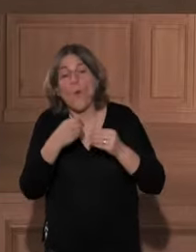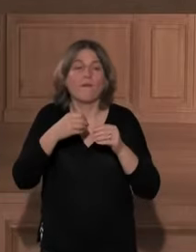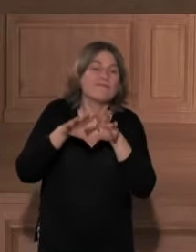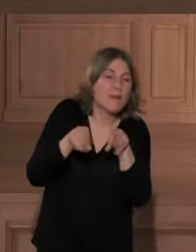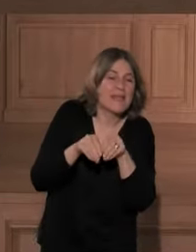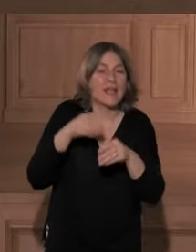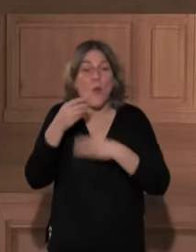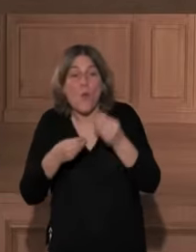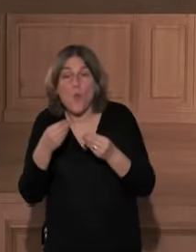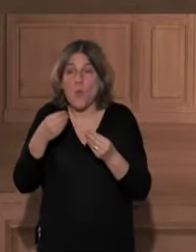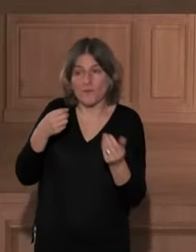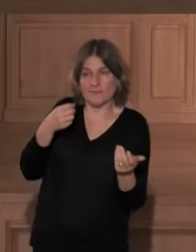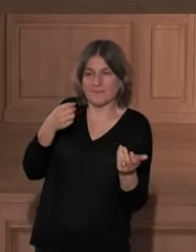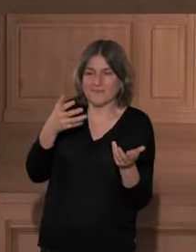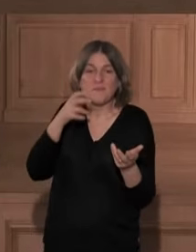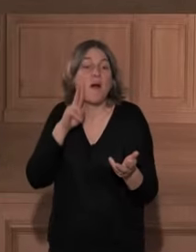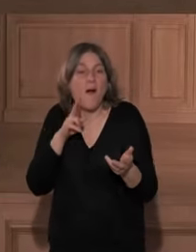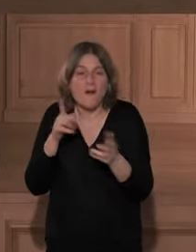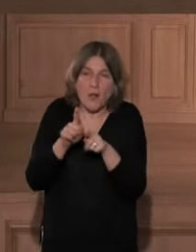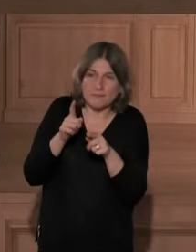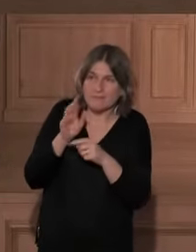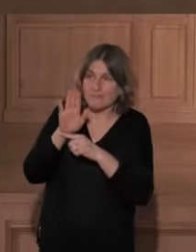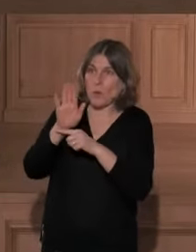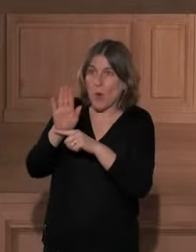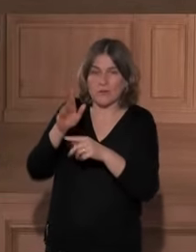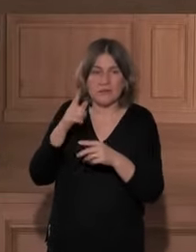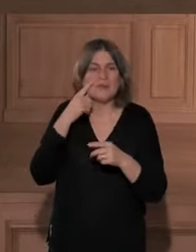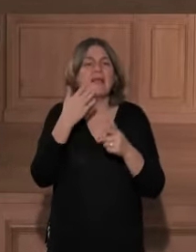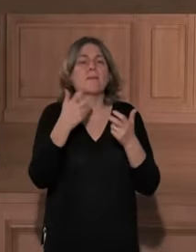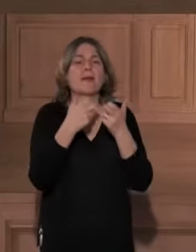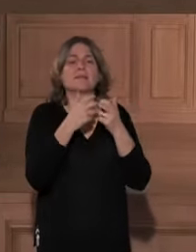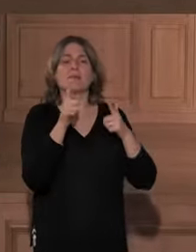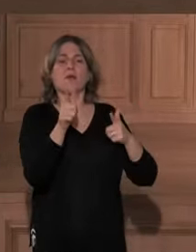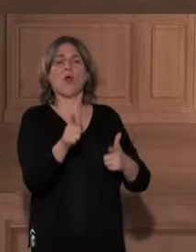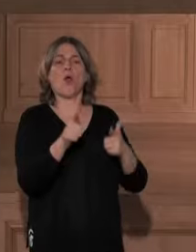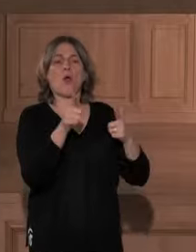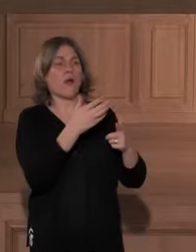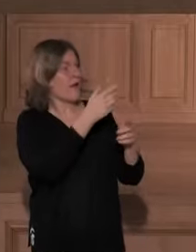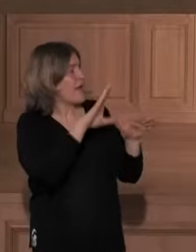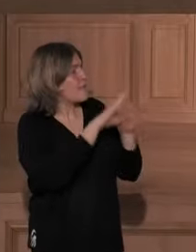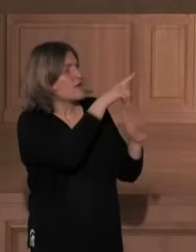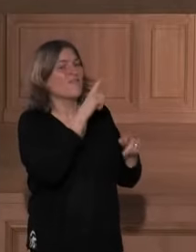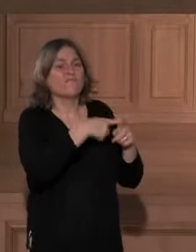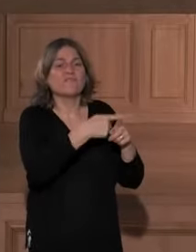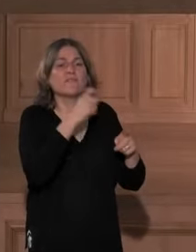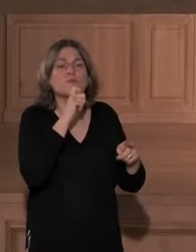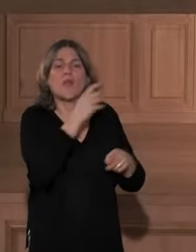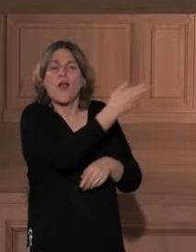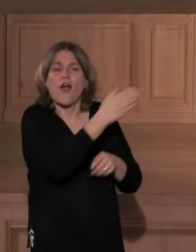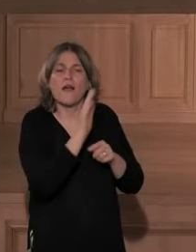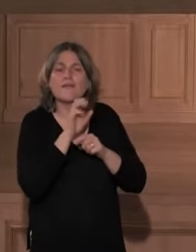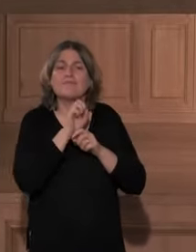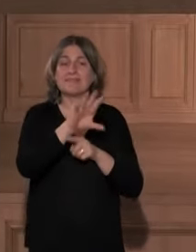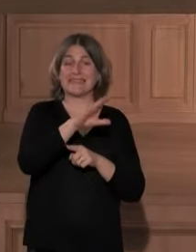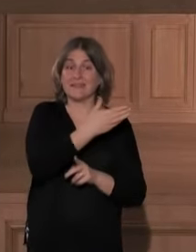mais quand on les emmène dans les colos, vous voyez les images que vous avez projetées, on est là, on les a individuellement, je veux dire, on dit à